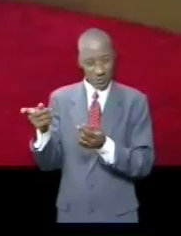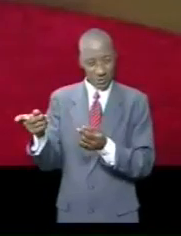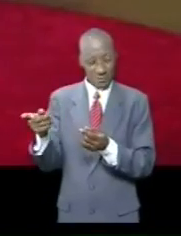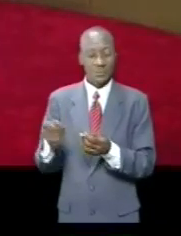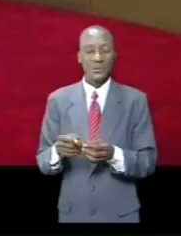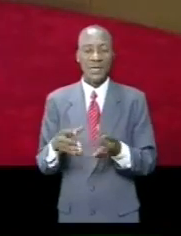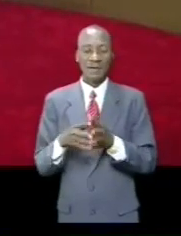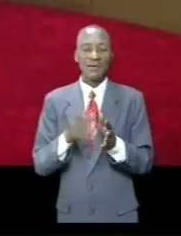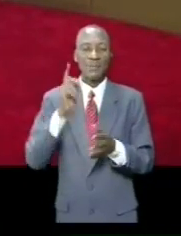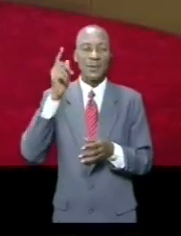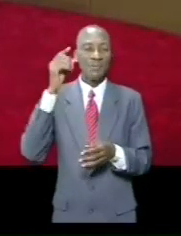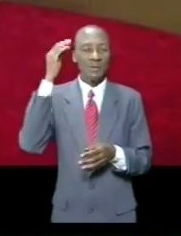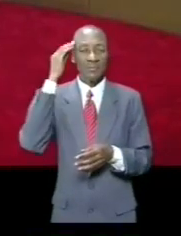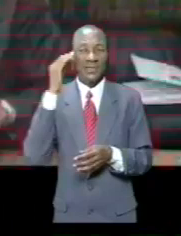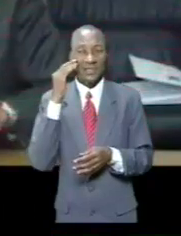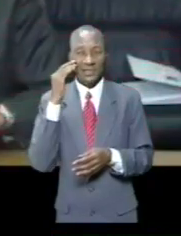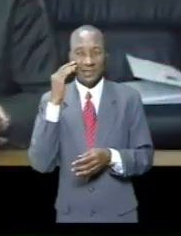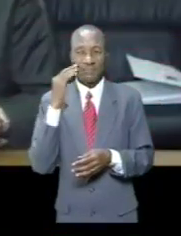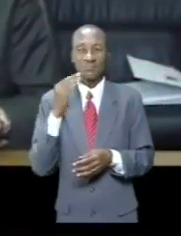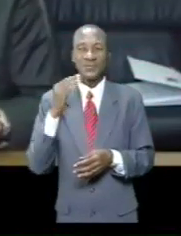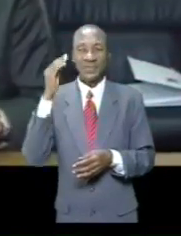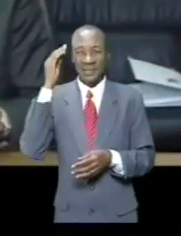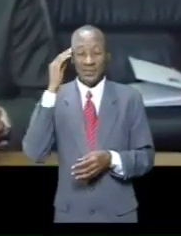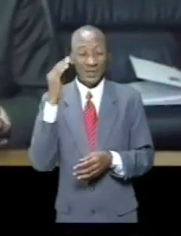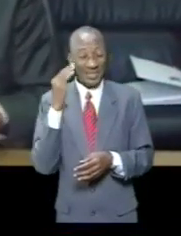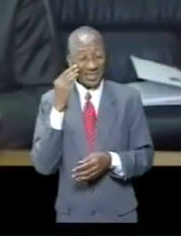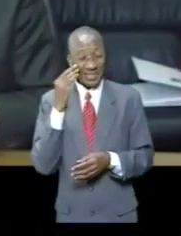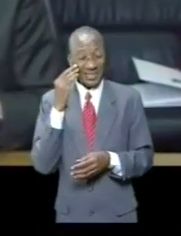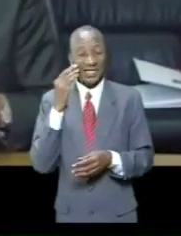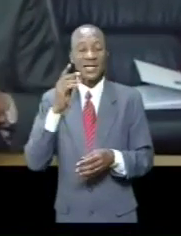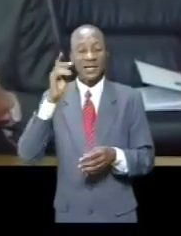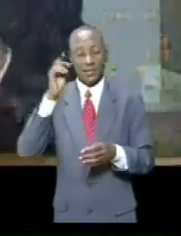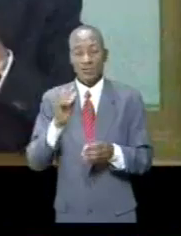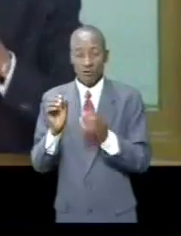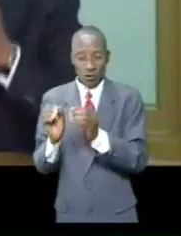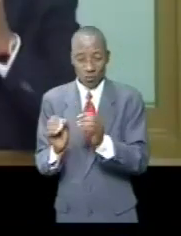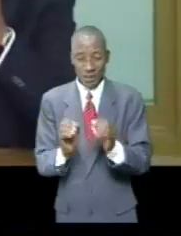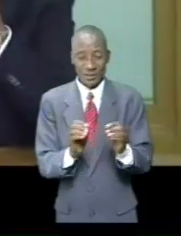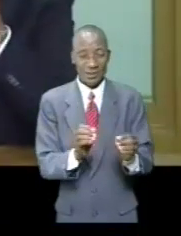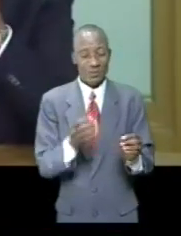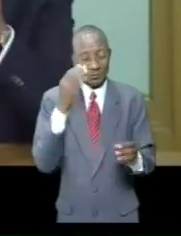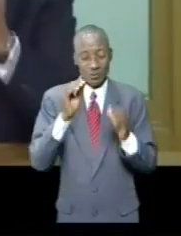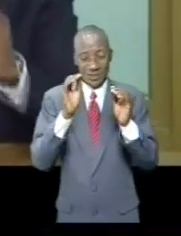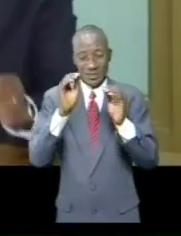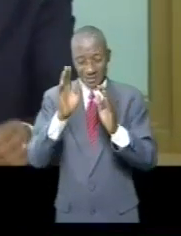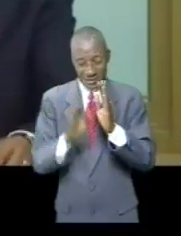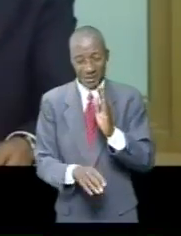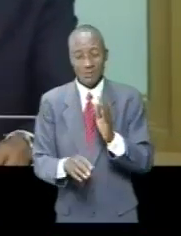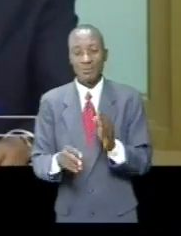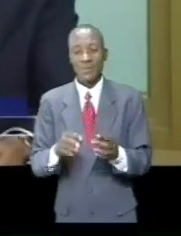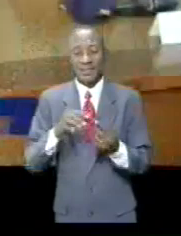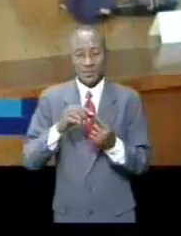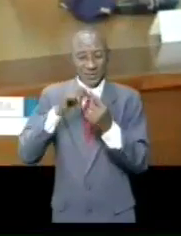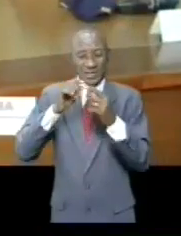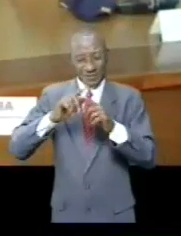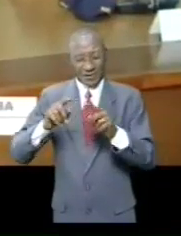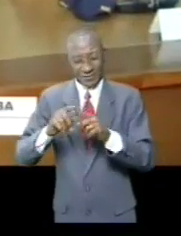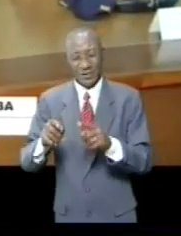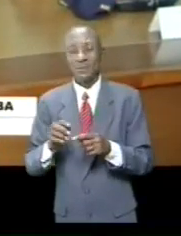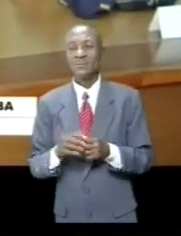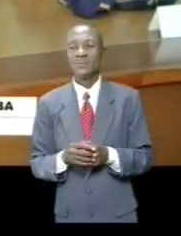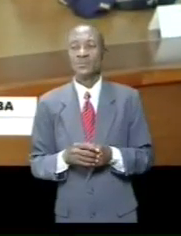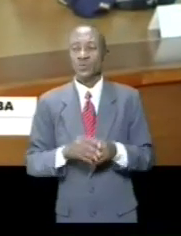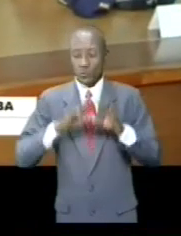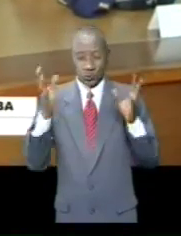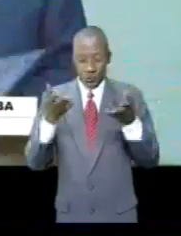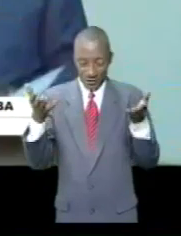du gouvernement tous les ministres des secteurs qui organisent des enseignements classiques et spécialisés. Avec prudence,